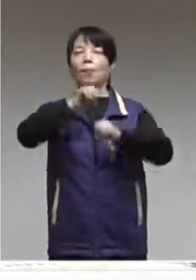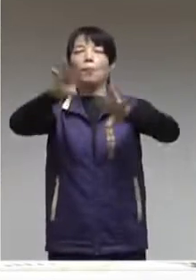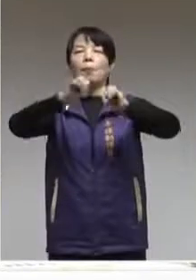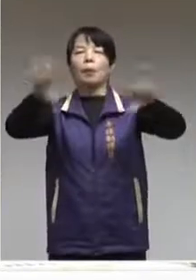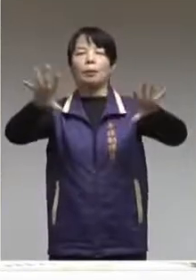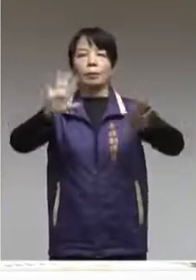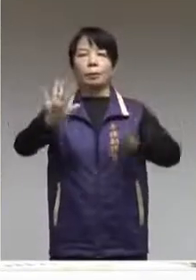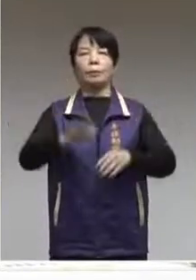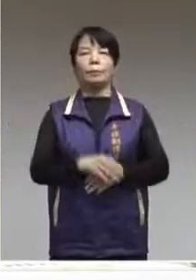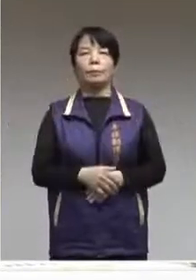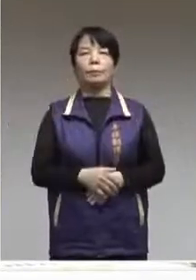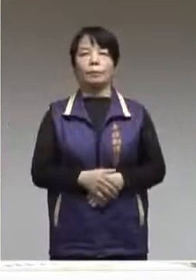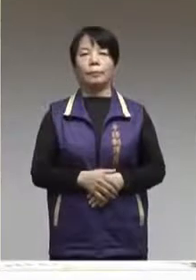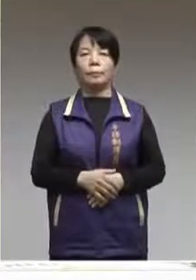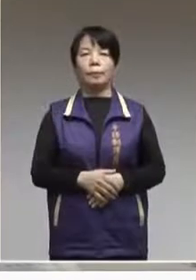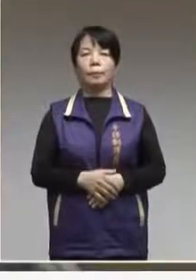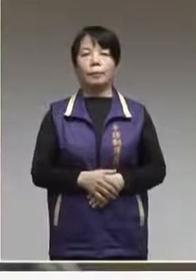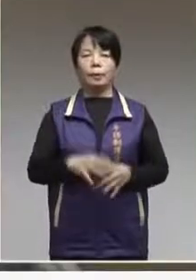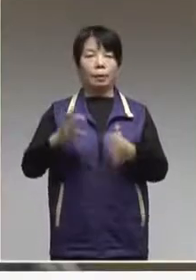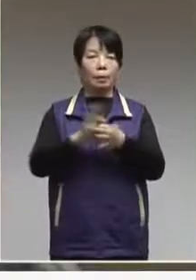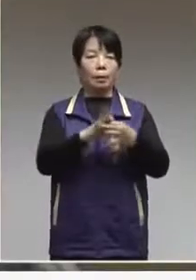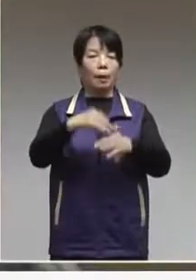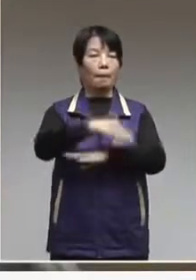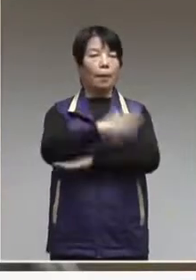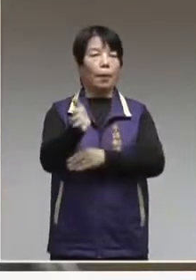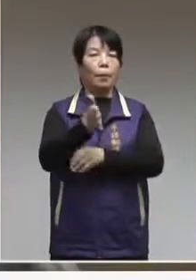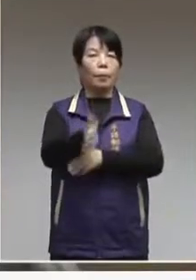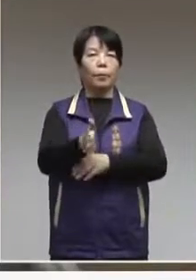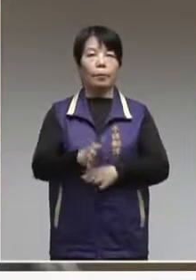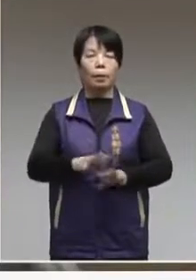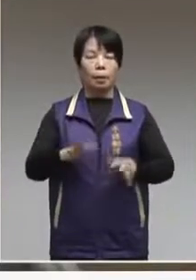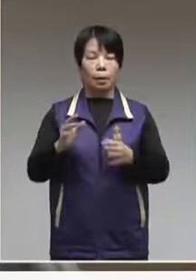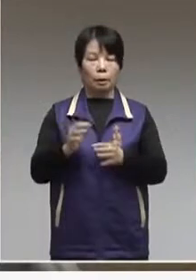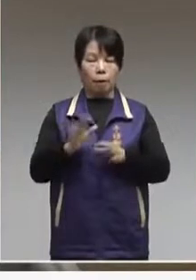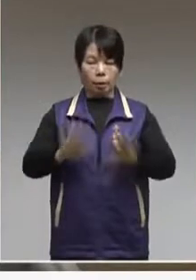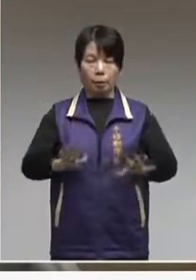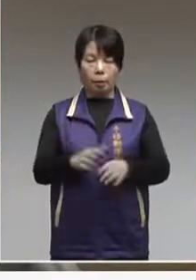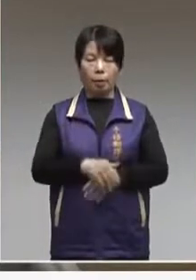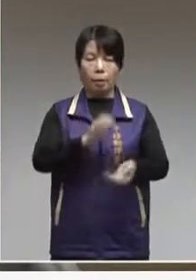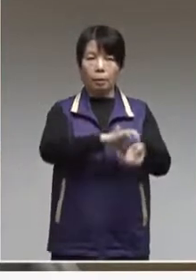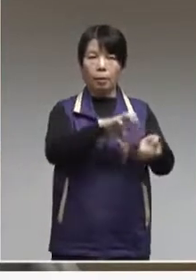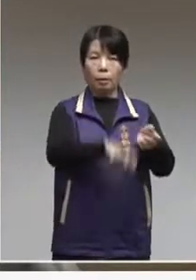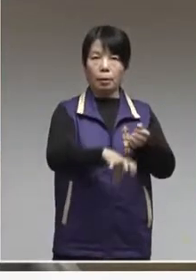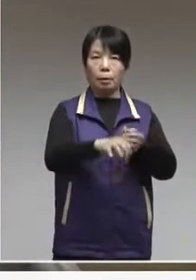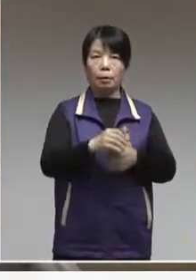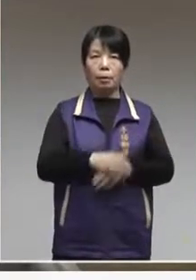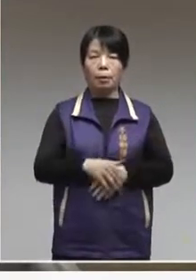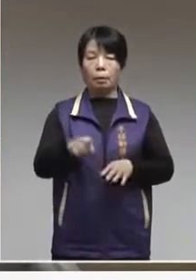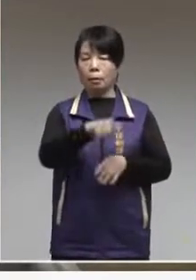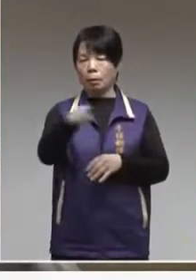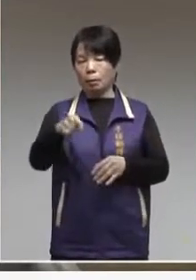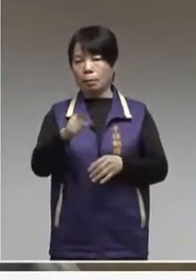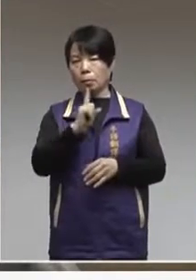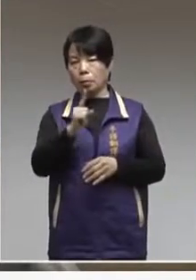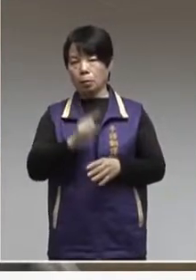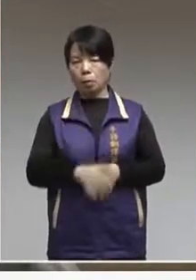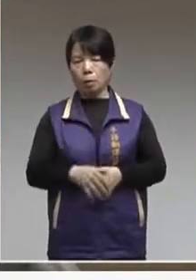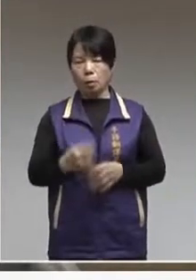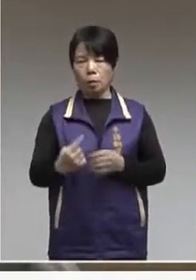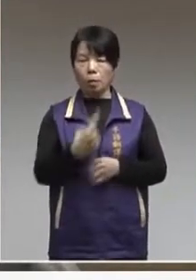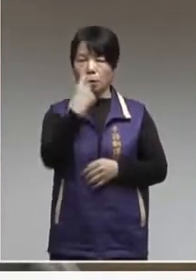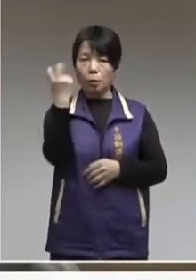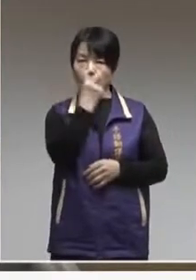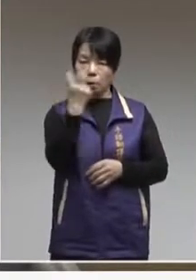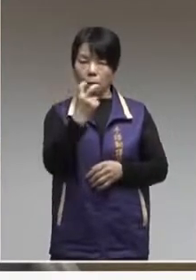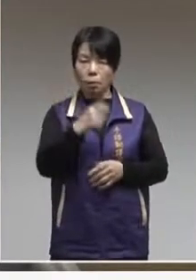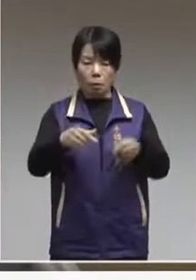联合报， 联合报提问啊，请问就是有关于那个诊所，他还是有一些反映那个快筛试剂